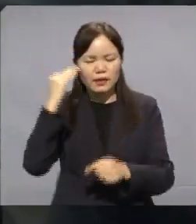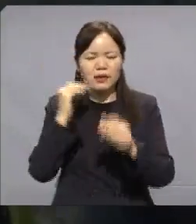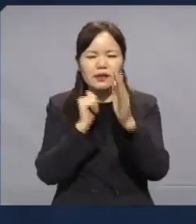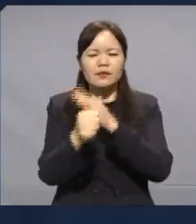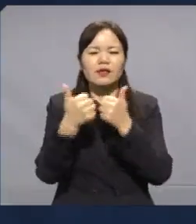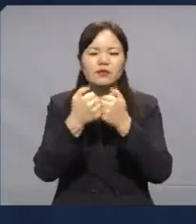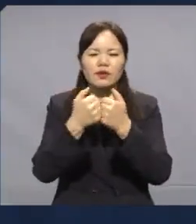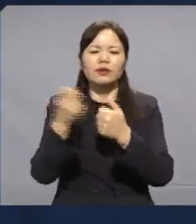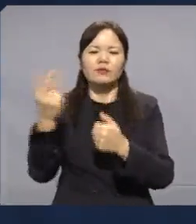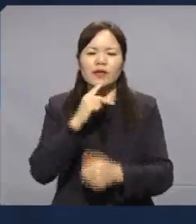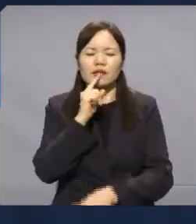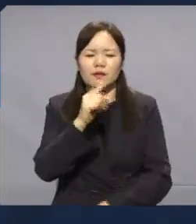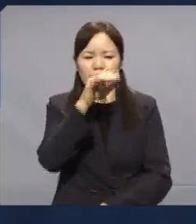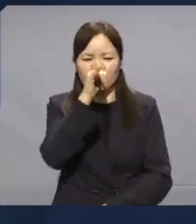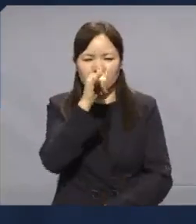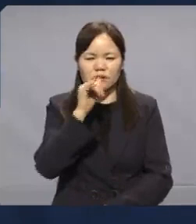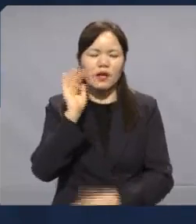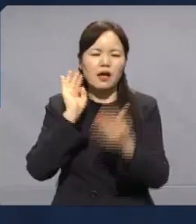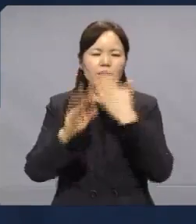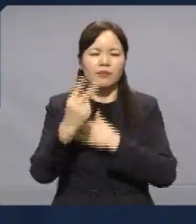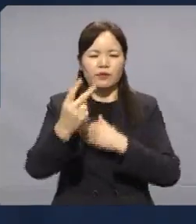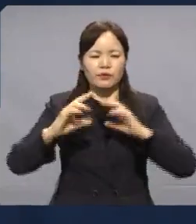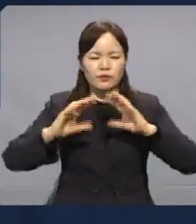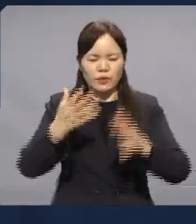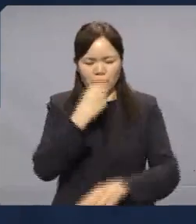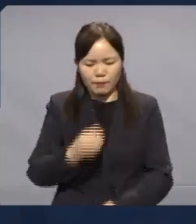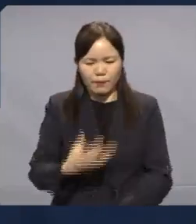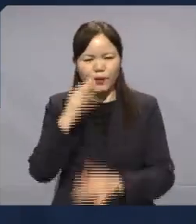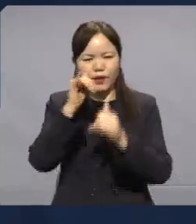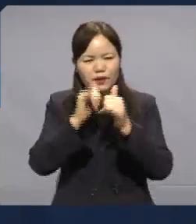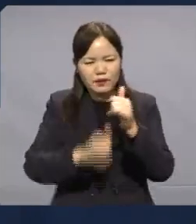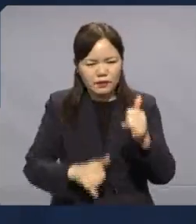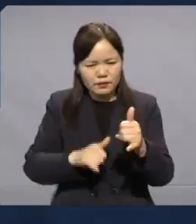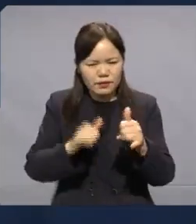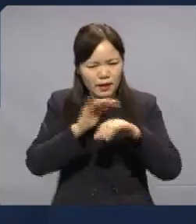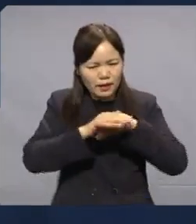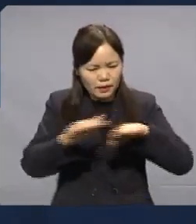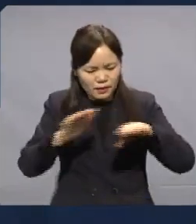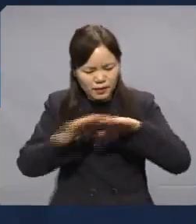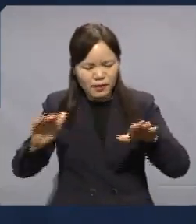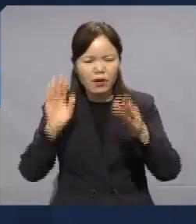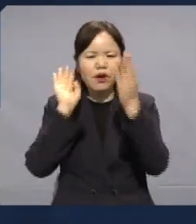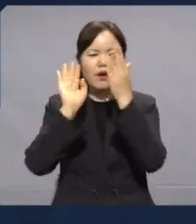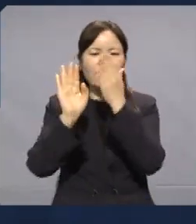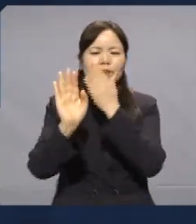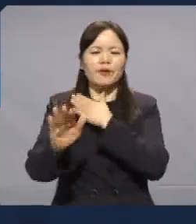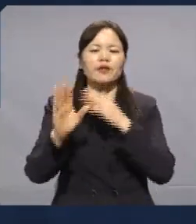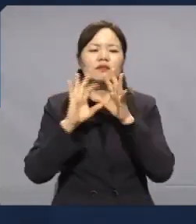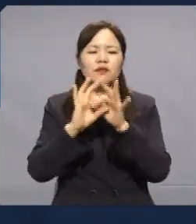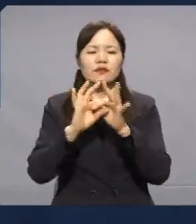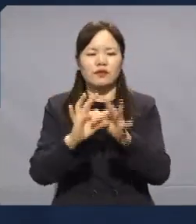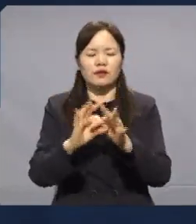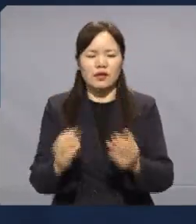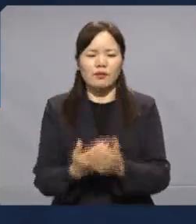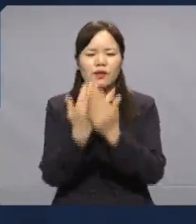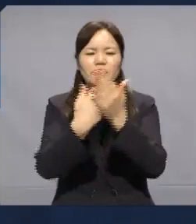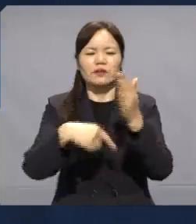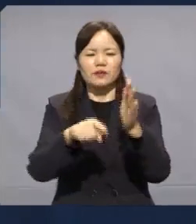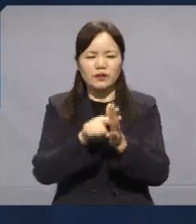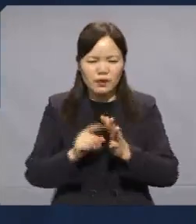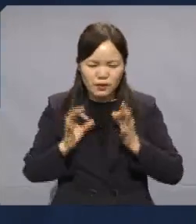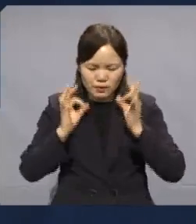상황입니다. 앞으로 양국이 불행한 역사를 극복하고 미래지향적 관계를 발전시키기